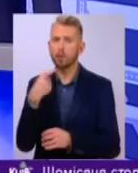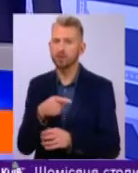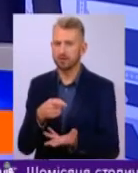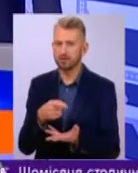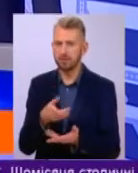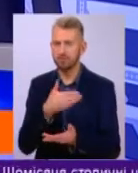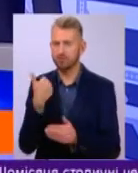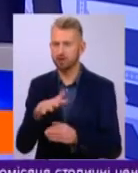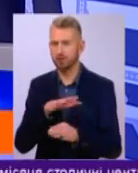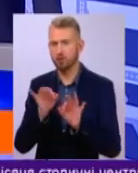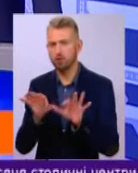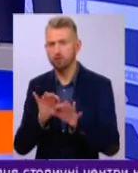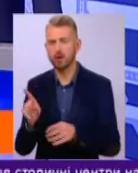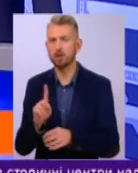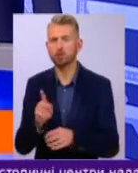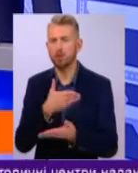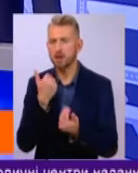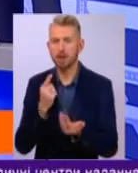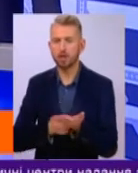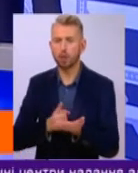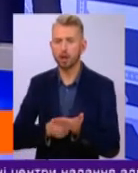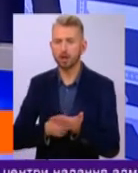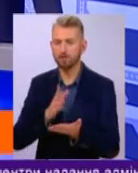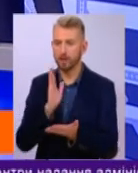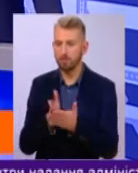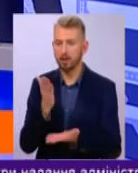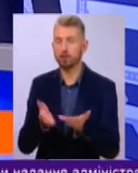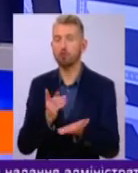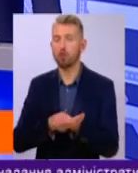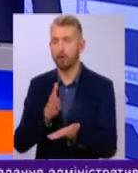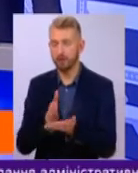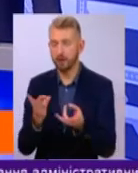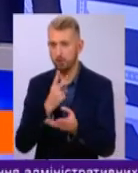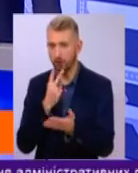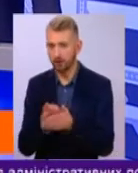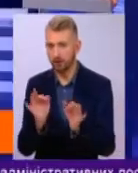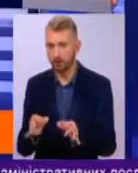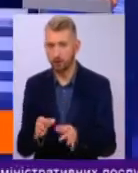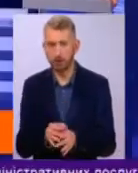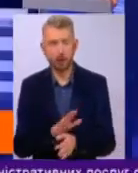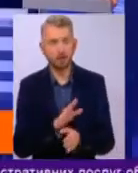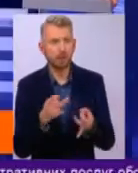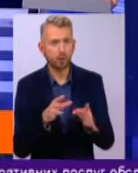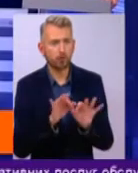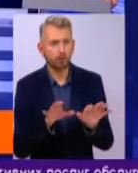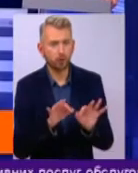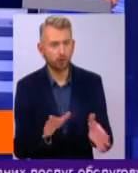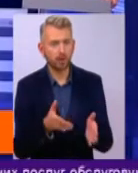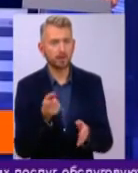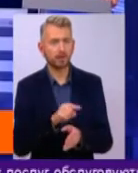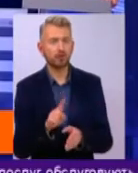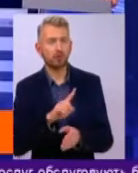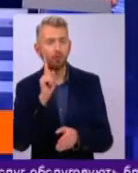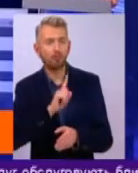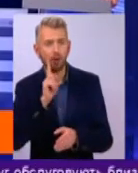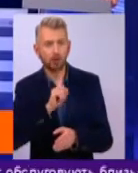ми вже коментували про те, що немає доказів прямих. Якщо вони є, їх треба показати, я так розумію. А не просто коментувати. Те, чого поки